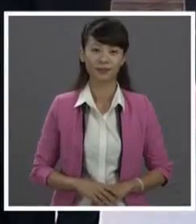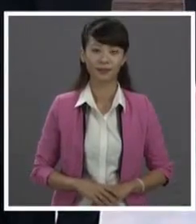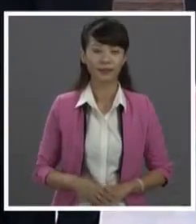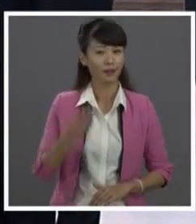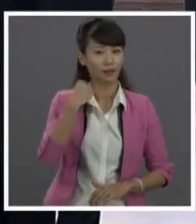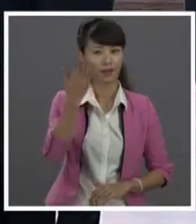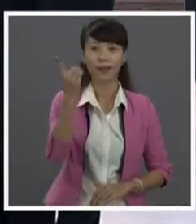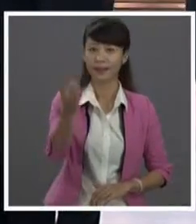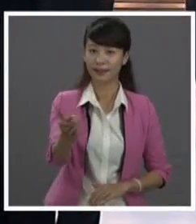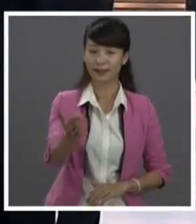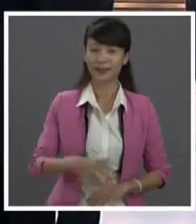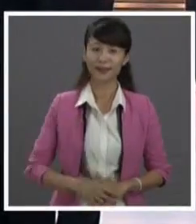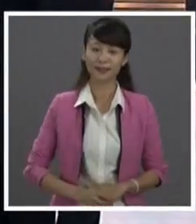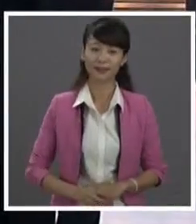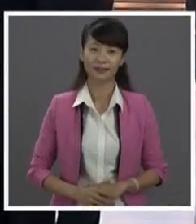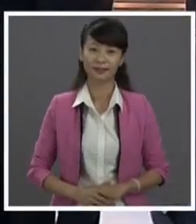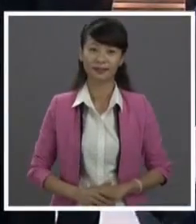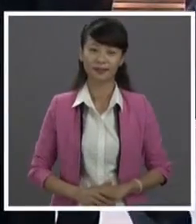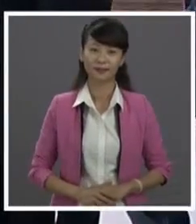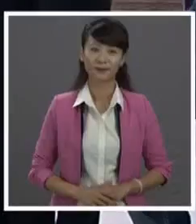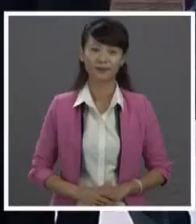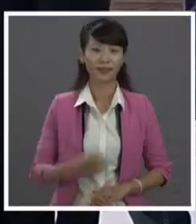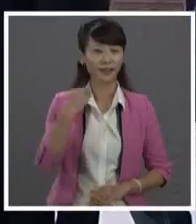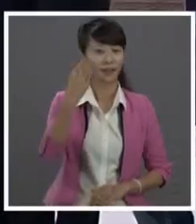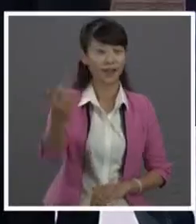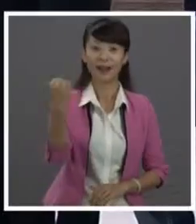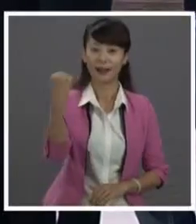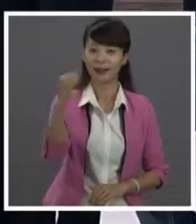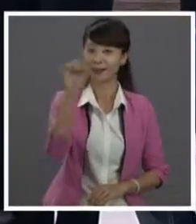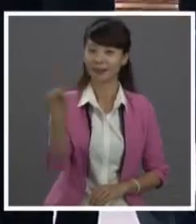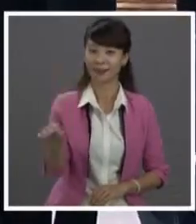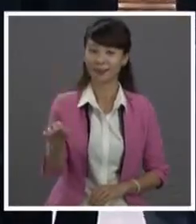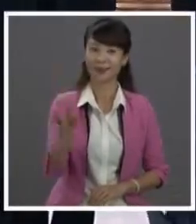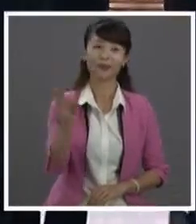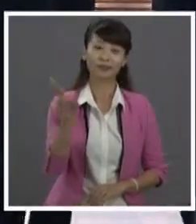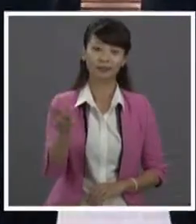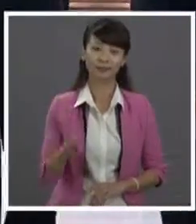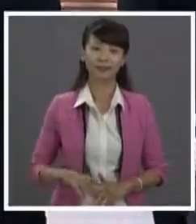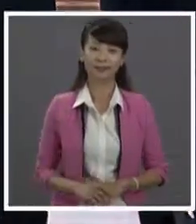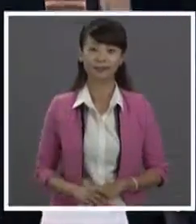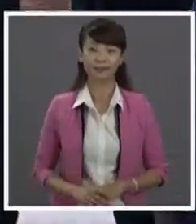给你， 对， 给你， 给力， 哇哦，